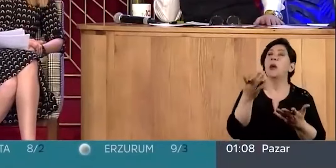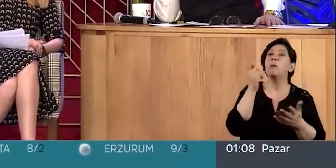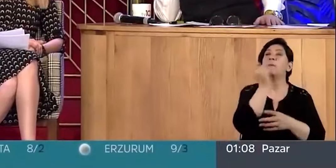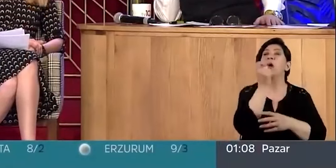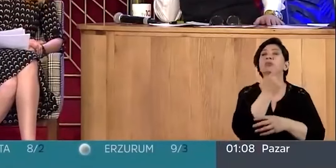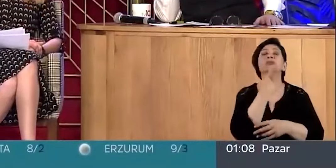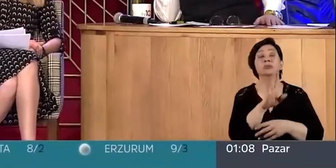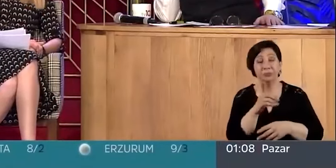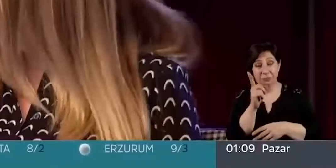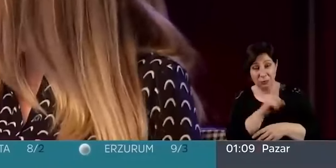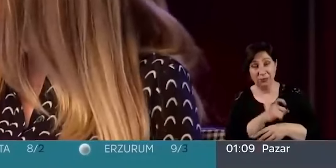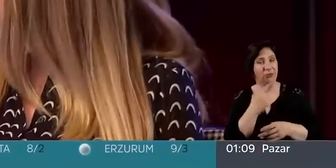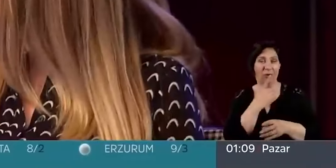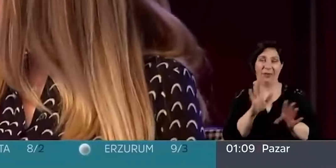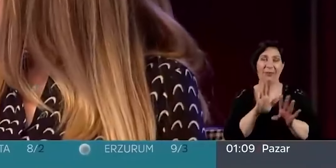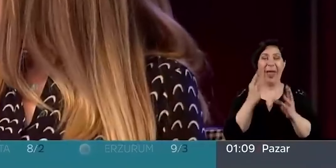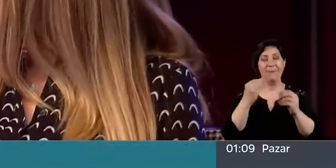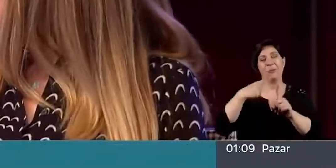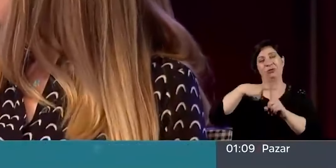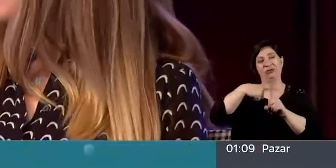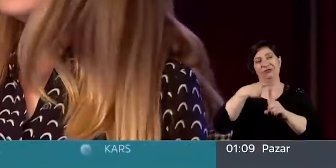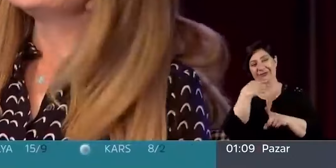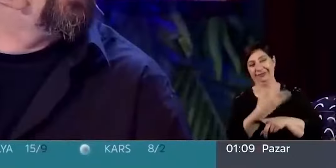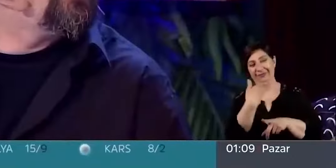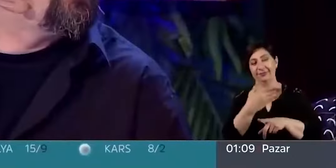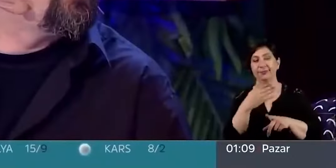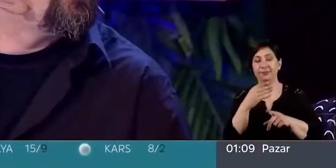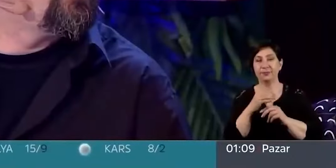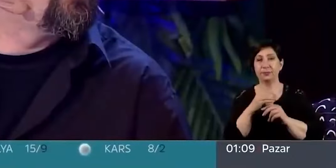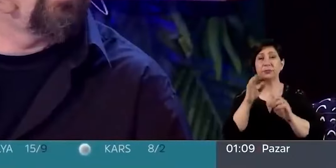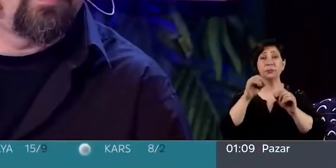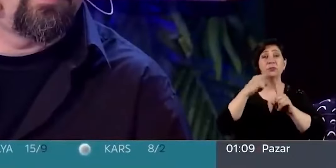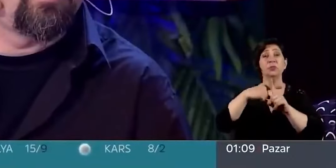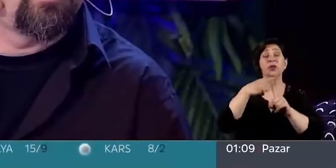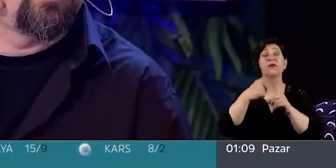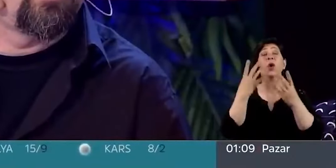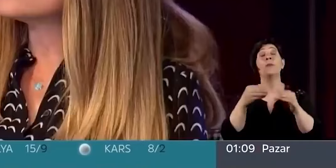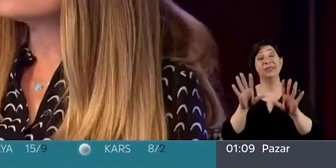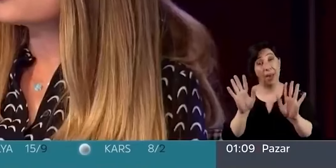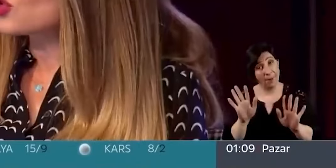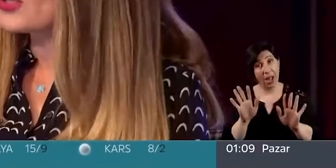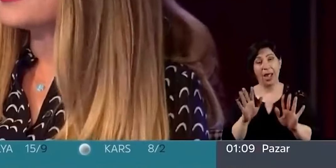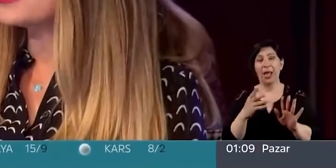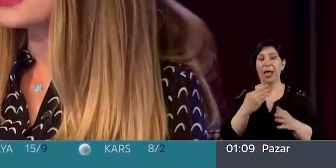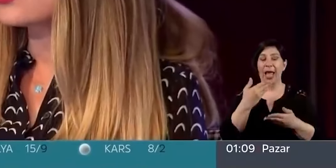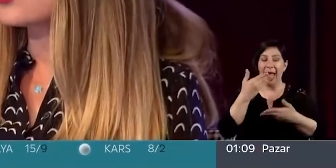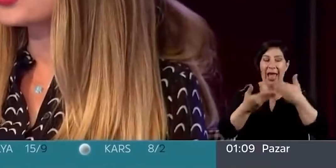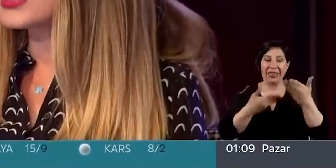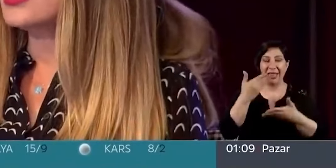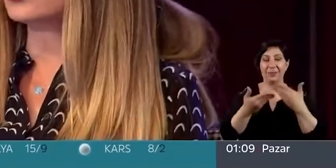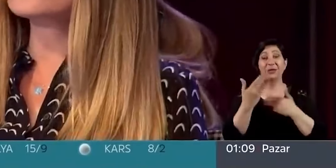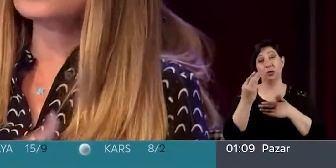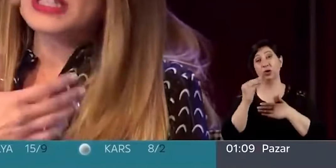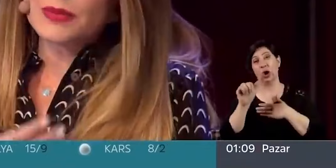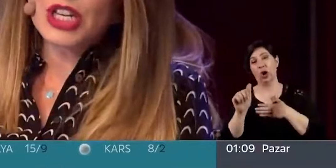ödemiyorsun, böyle şeyler söyledim mi? Hayır, tabii ki. Yani olumluya yakın mı çıkar genelde? Olumluya yakın çıkmaz ama usluk çok önemlidir